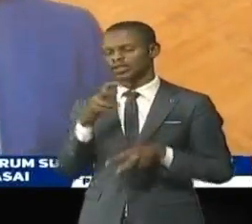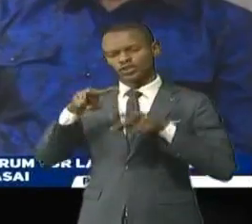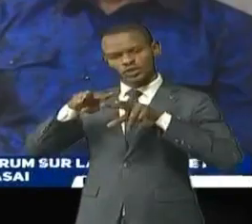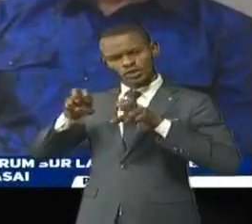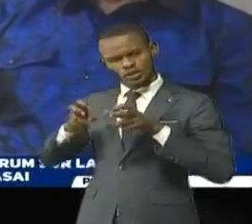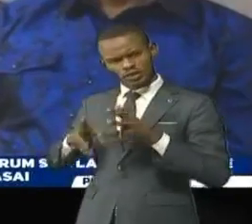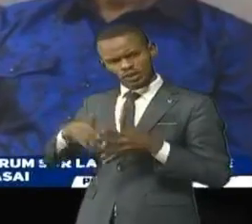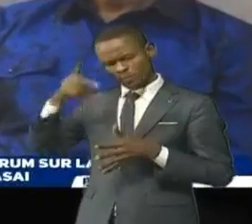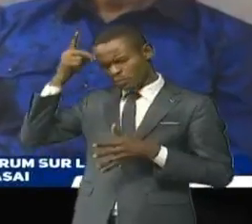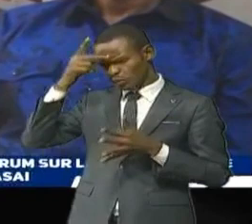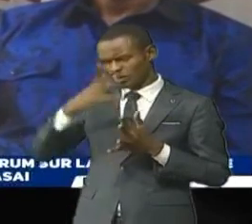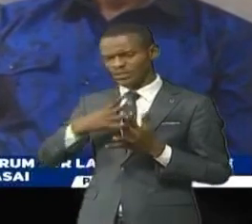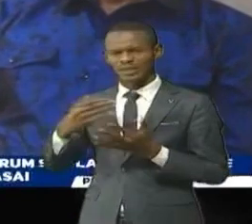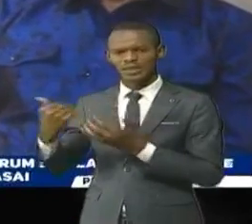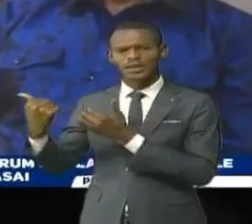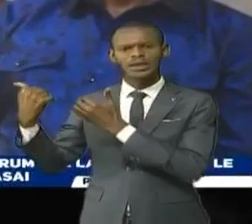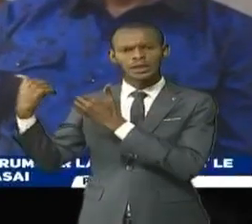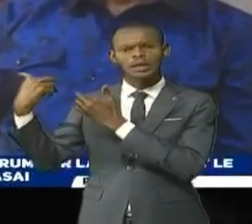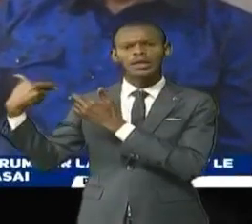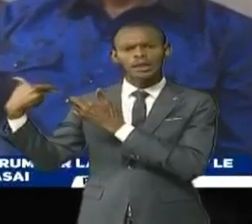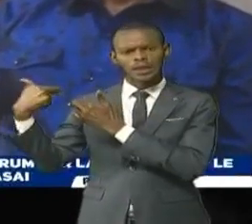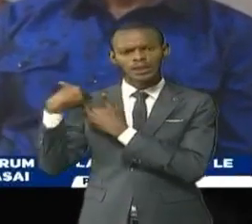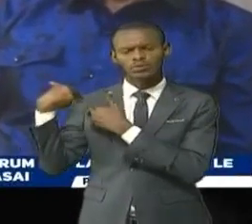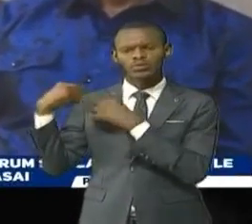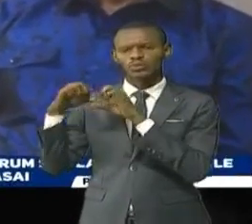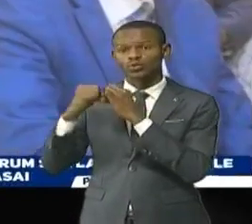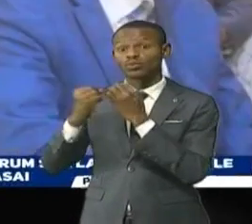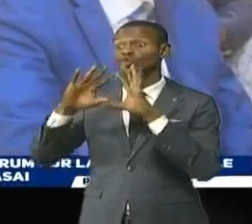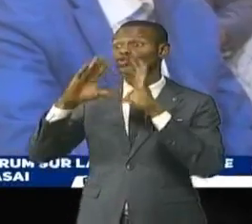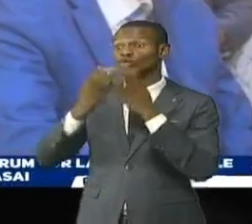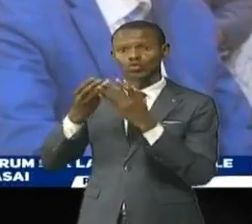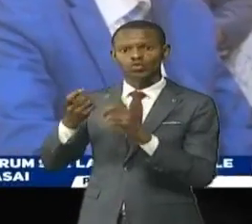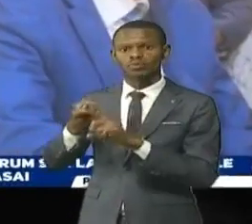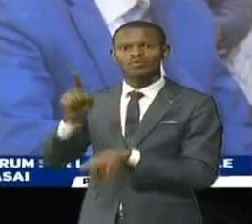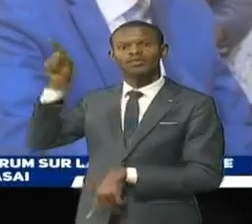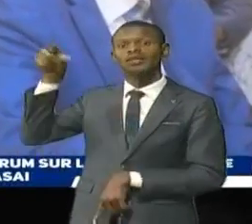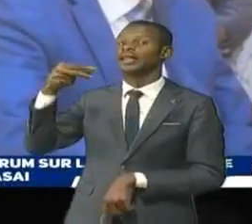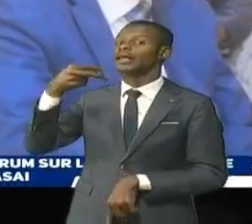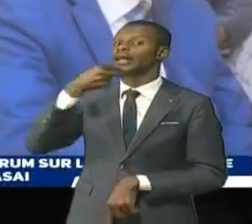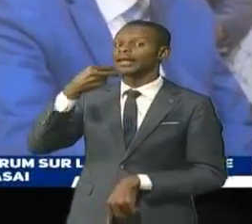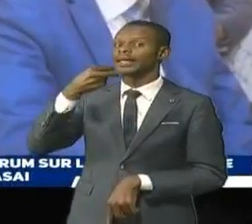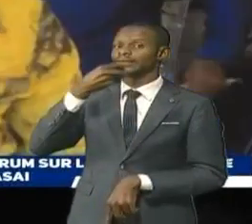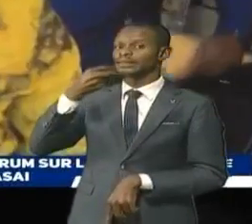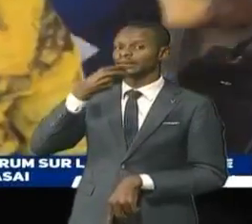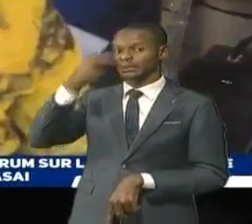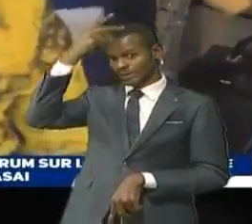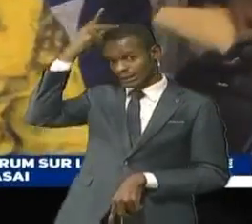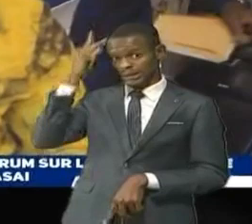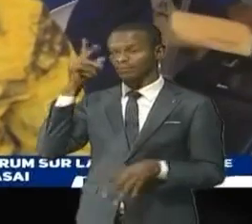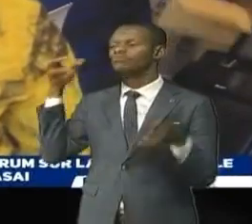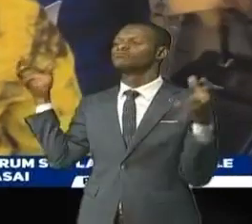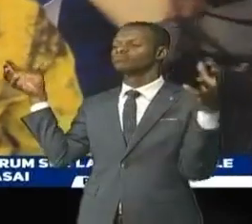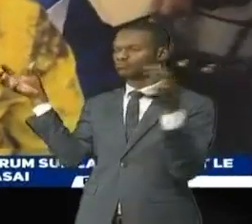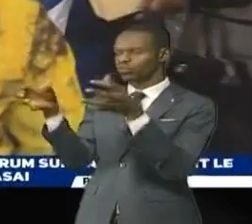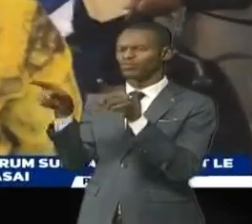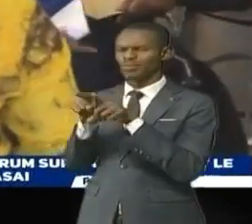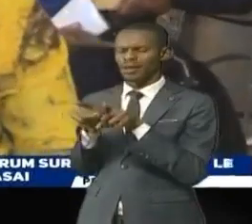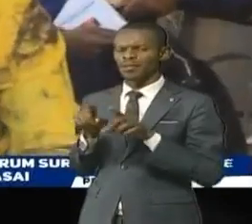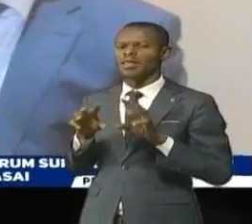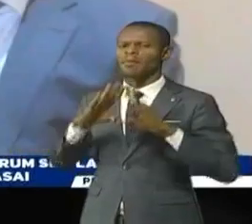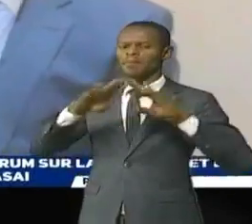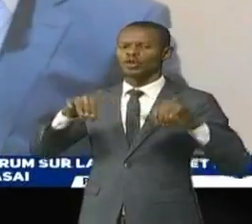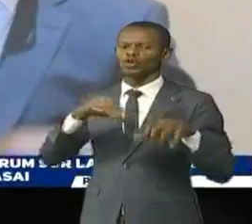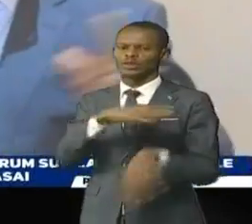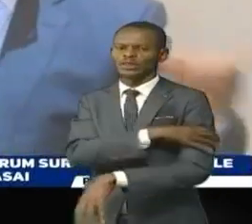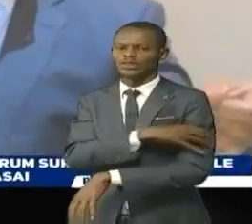et mandataires des entreprises publiques, tous originaires de l'espace kassaïen, ainsi que la maison civile du chef de l'État. L'objectif